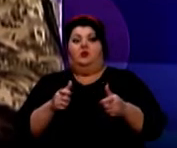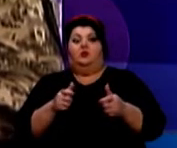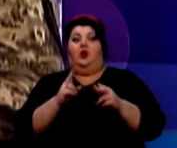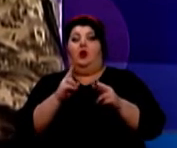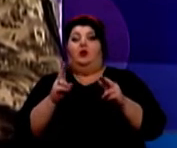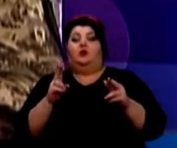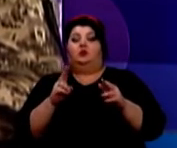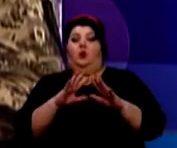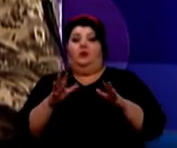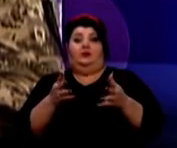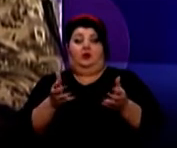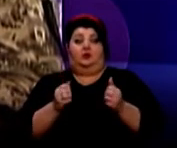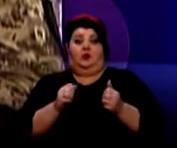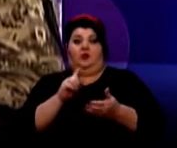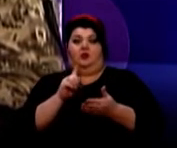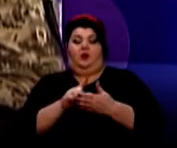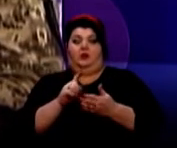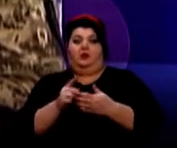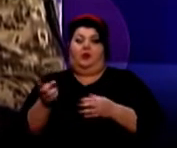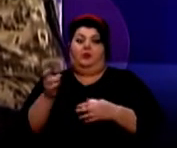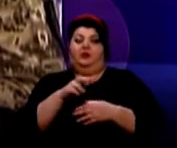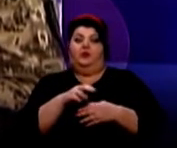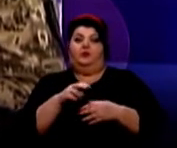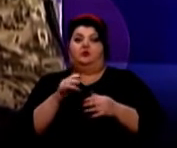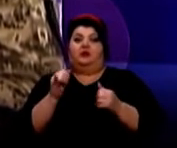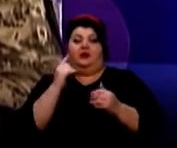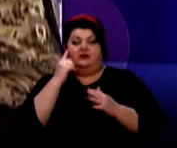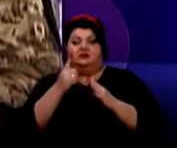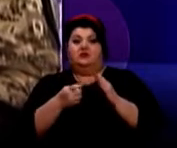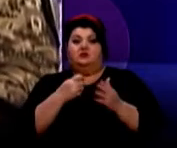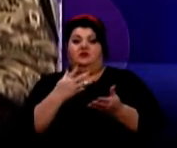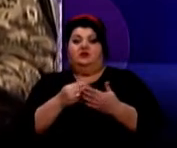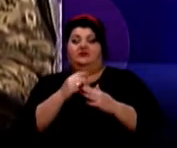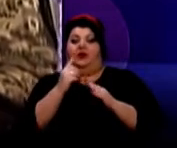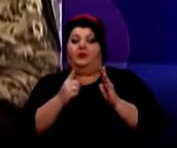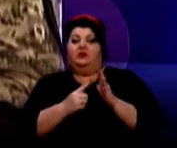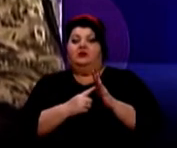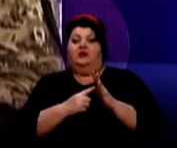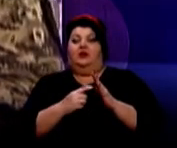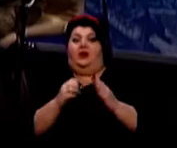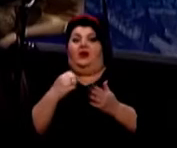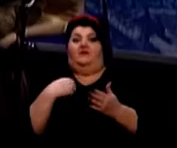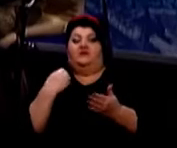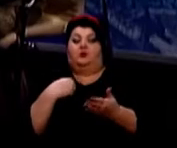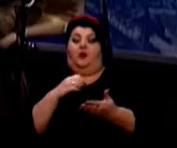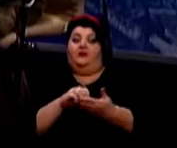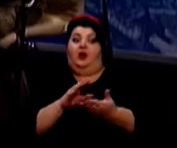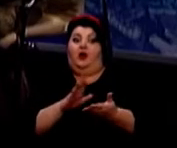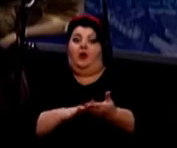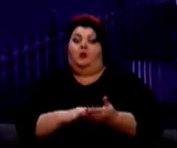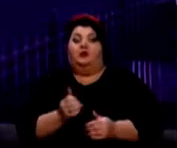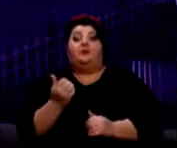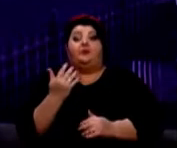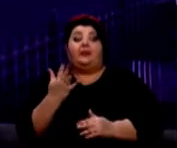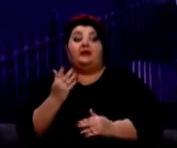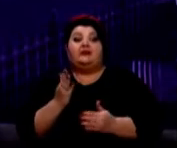зобов'язані в 10-тижневий термін прибути до військових комісаріатів і з'ясувати свої питання військового обліку. Скільки